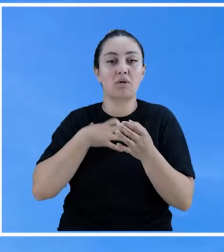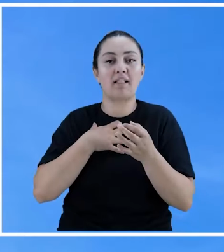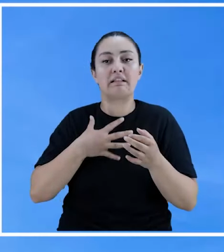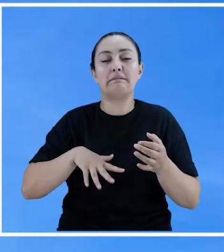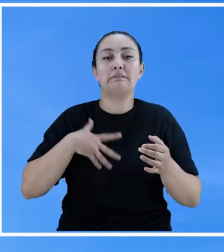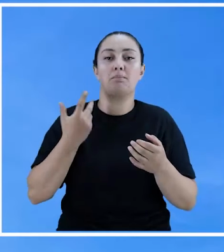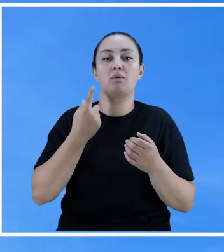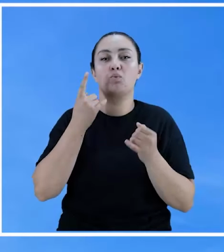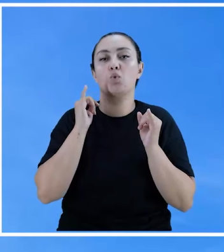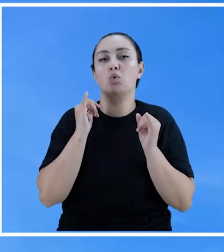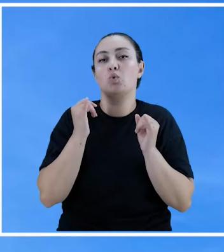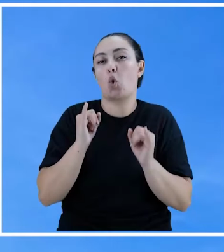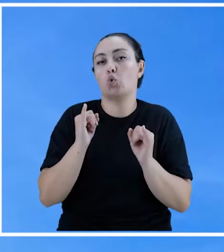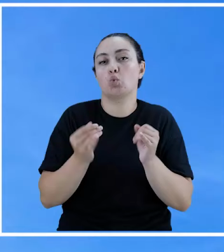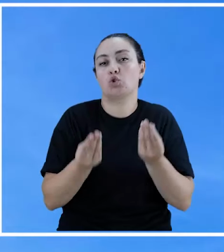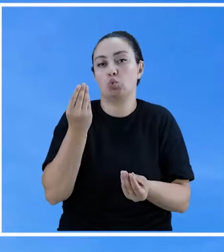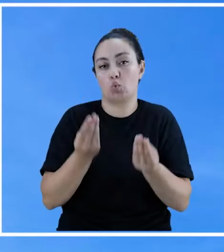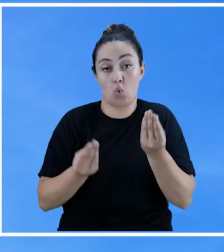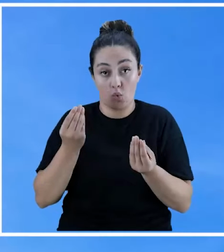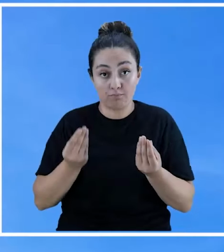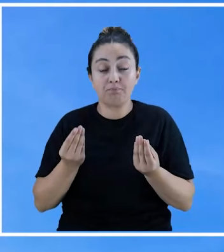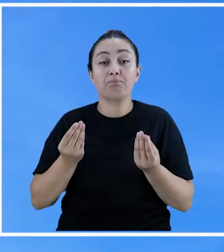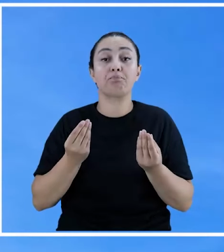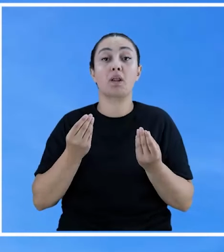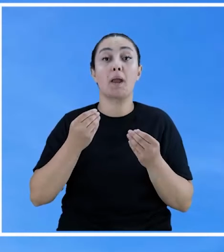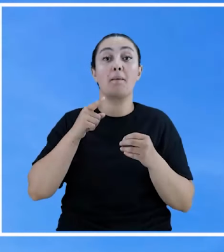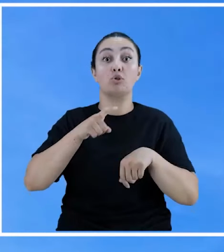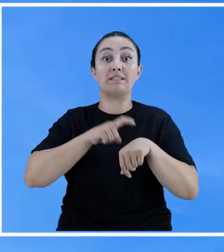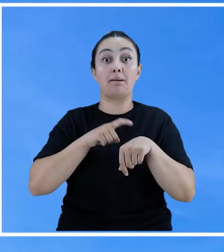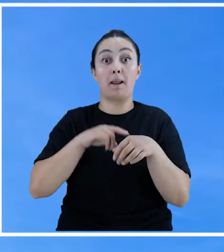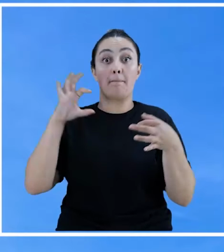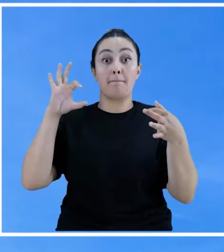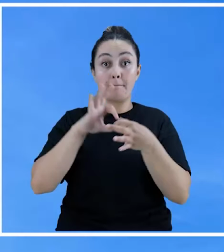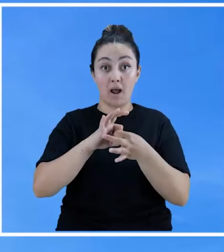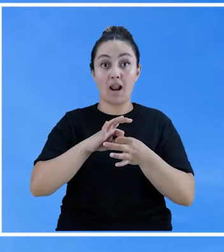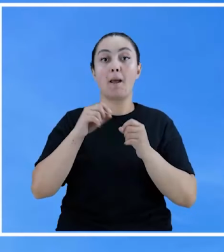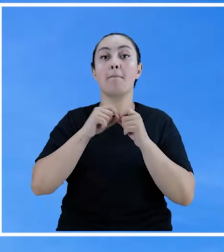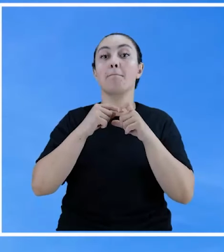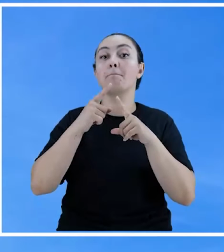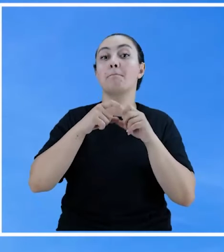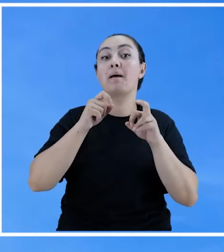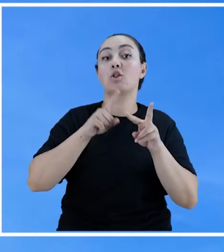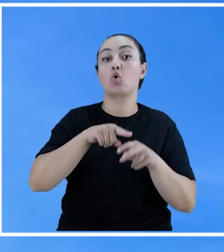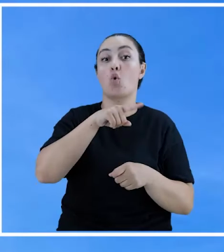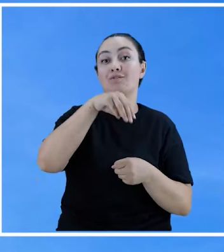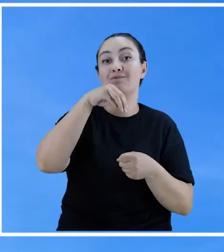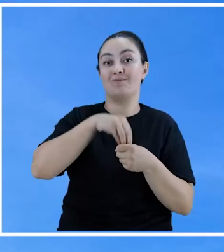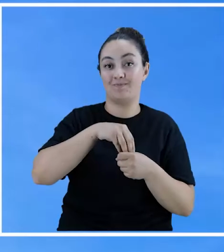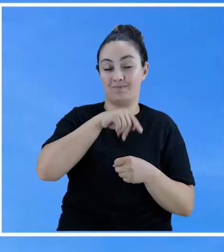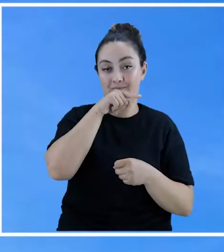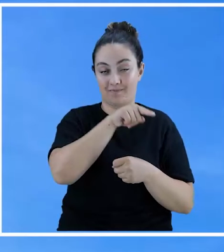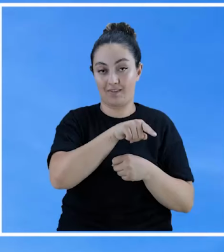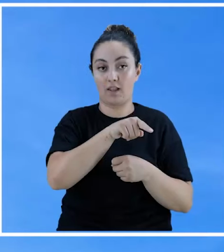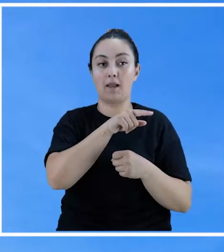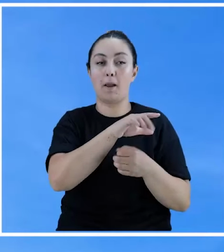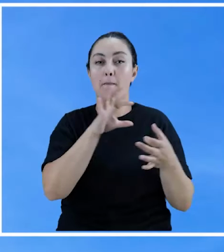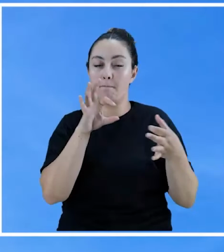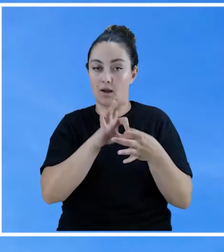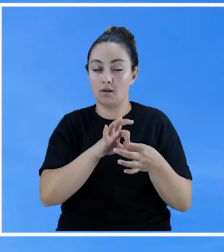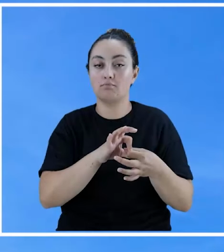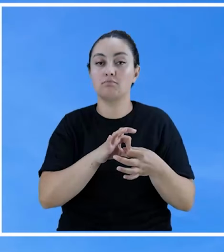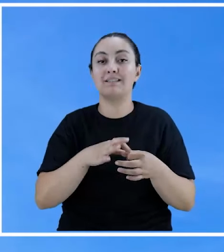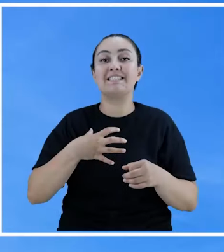hoş olmayan durumlar teşkil edebiliyor. Ve bazen de zamana bağlı olarak betonda beton